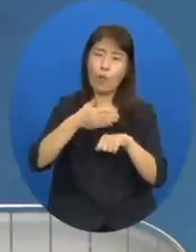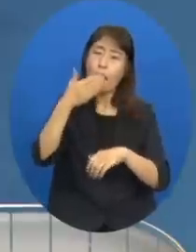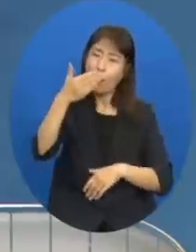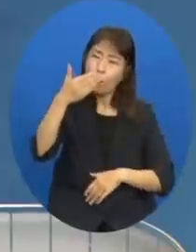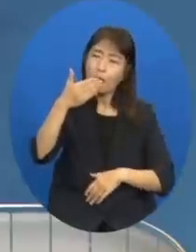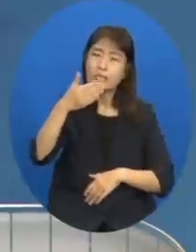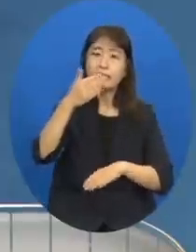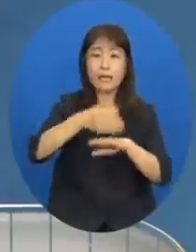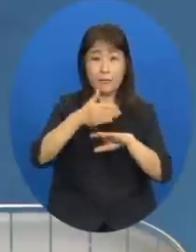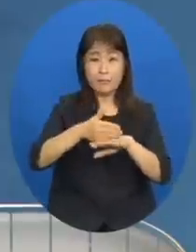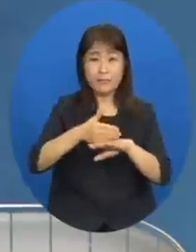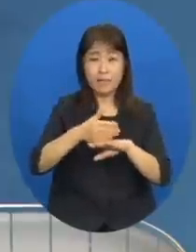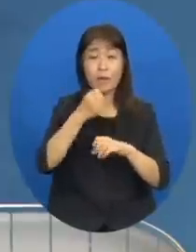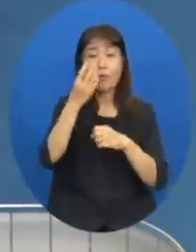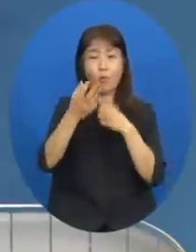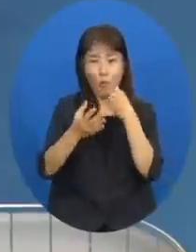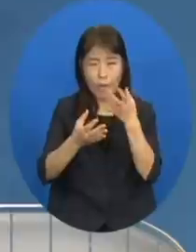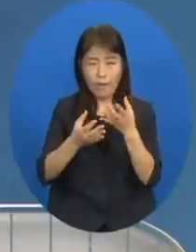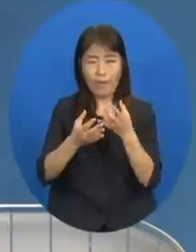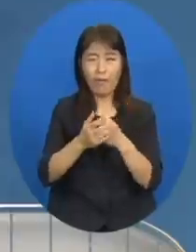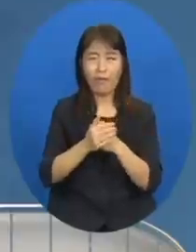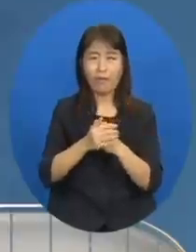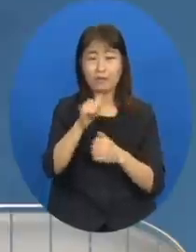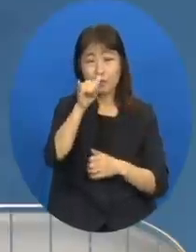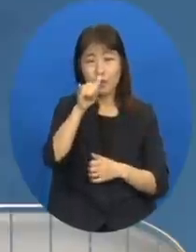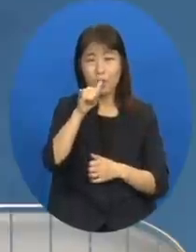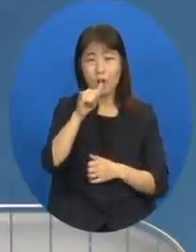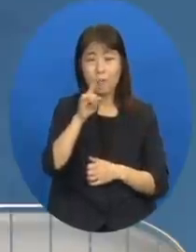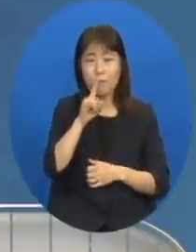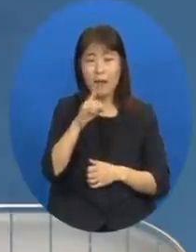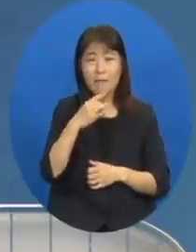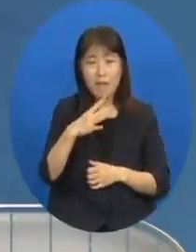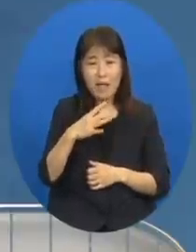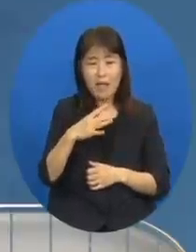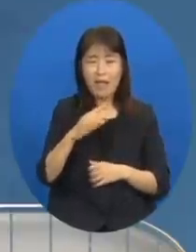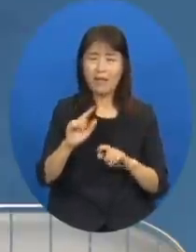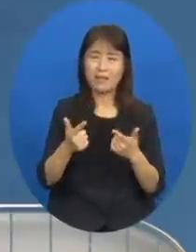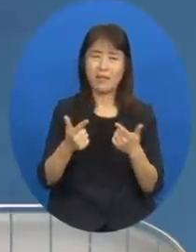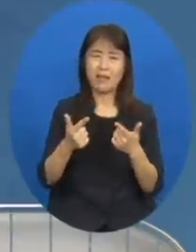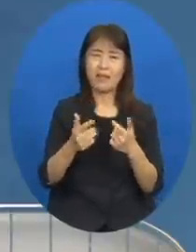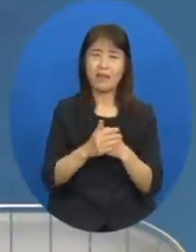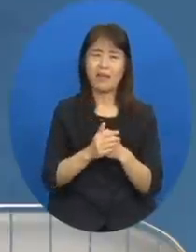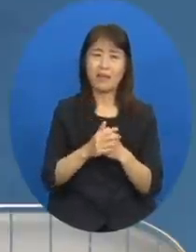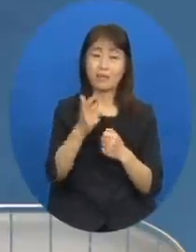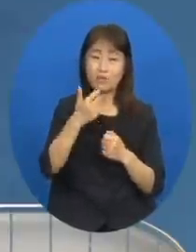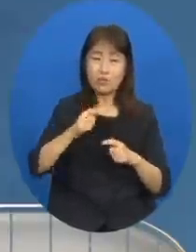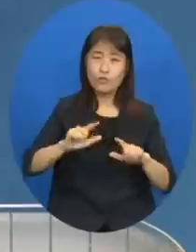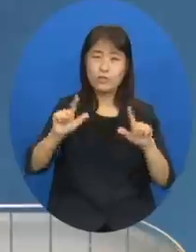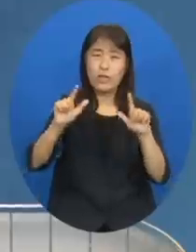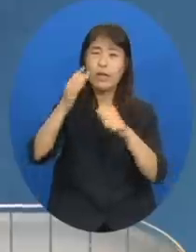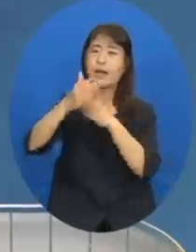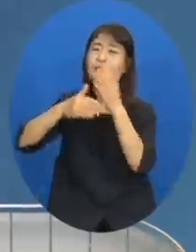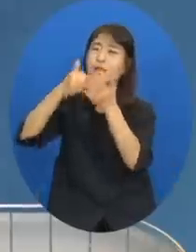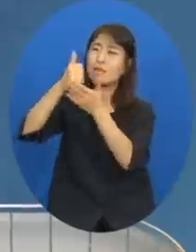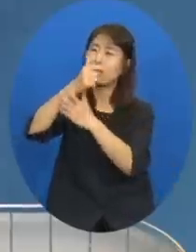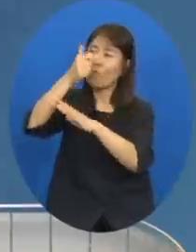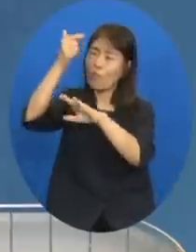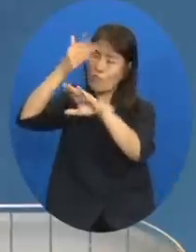근데 그것은 그저 말만으로 그랬던게 아니었어요 목사님은 그 주일에 하나님께 너무